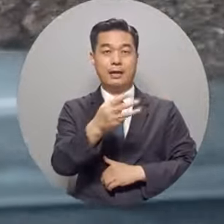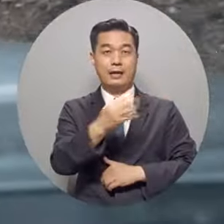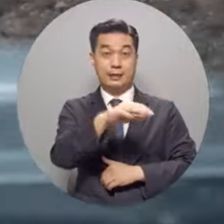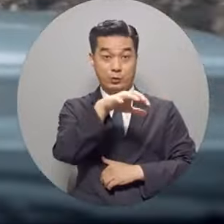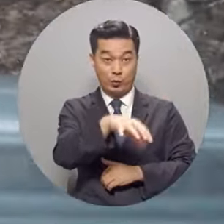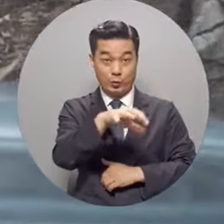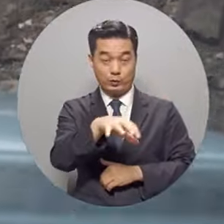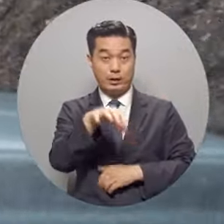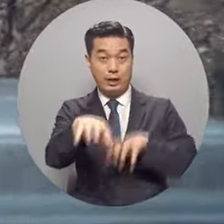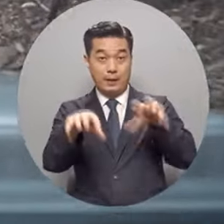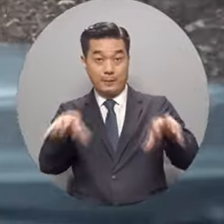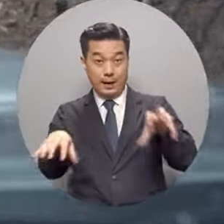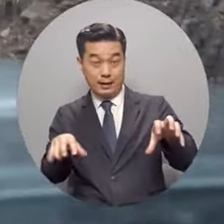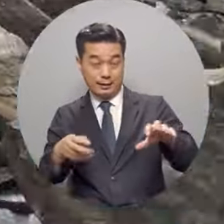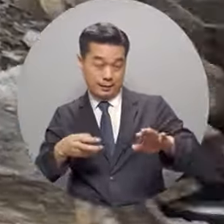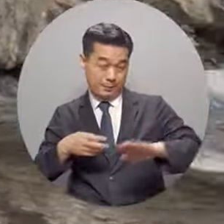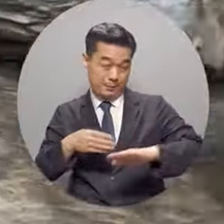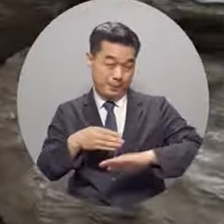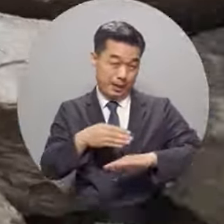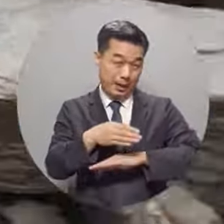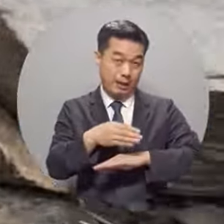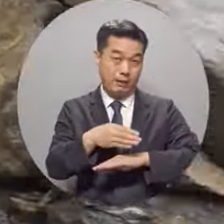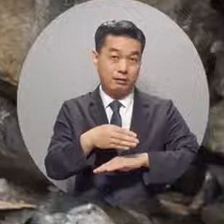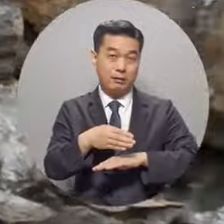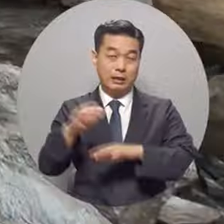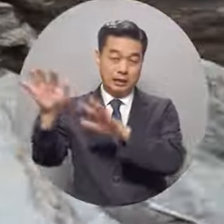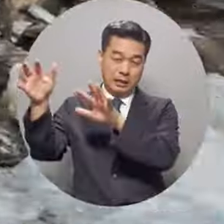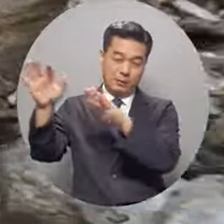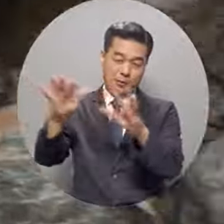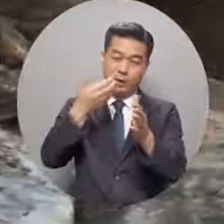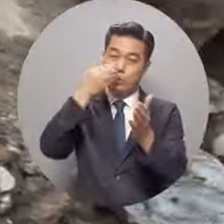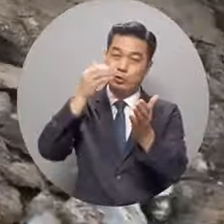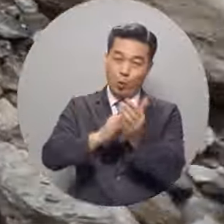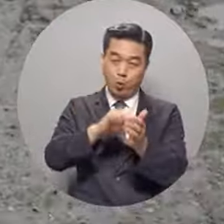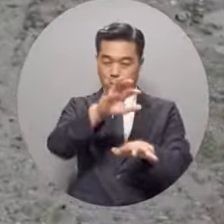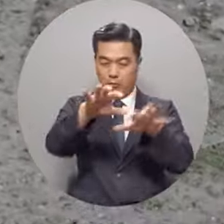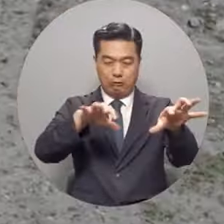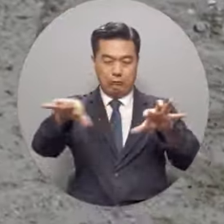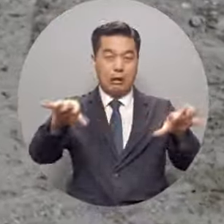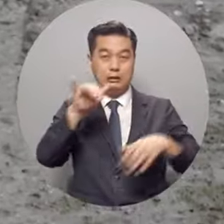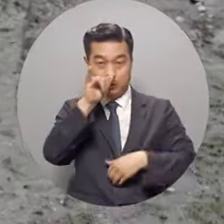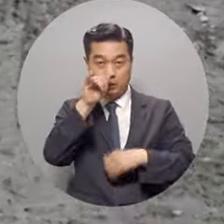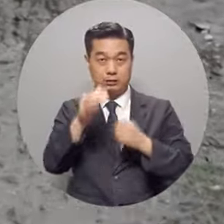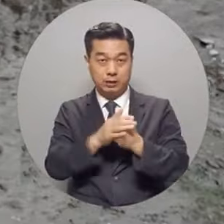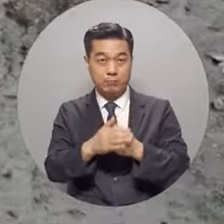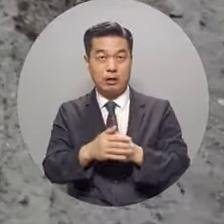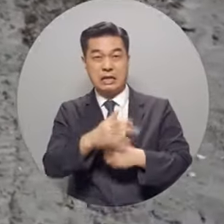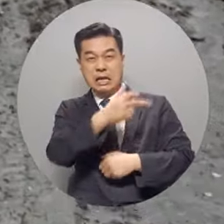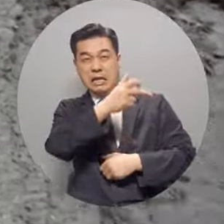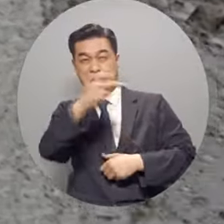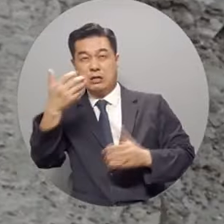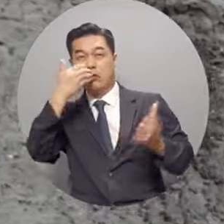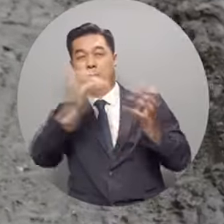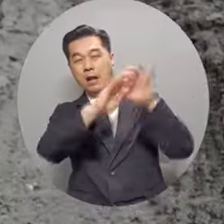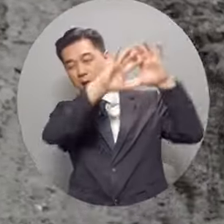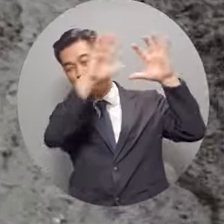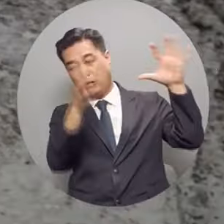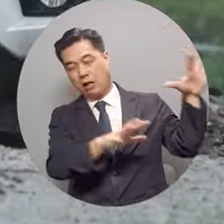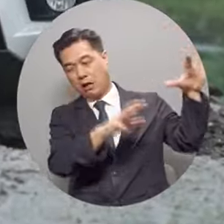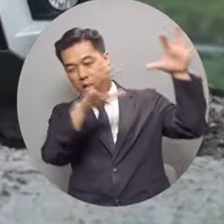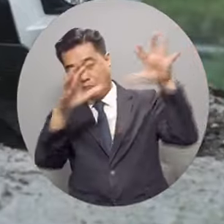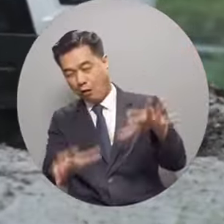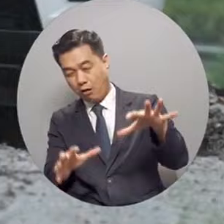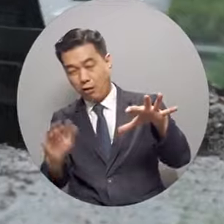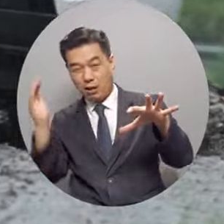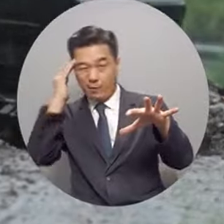마을로 향하는 비포장도로엔 산에서 굴러떨어진 돌들이 나뒹굽니다. 집채만한 바위가 도로까지 쓸려 내려왔고